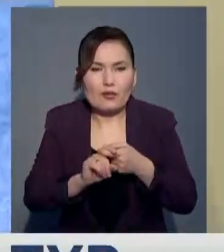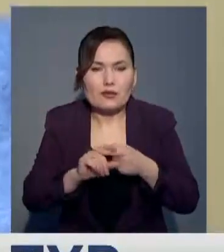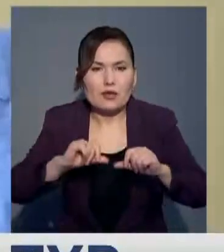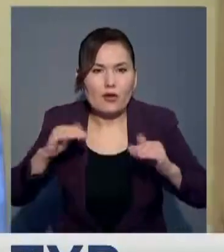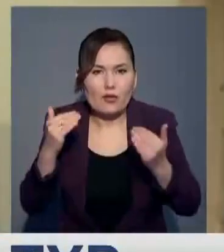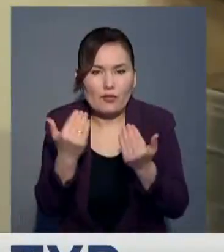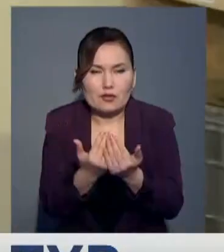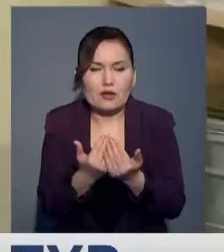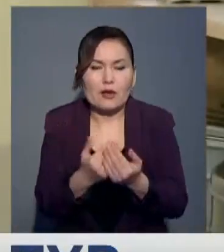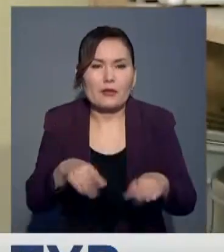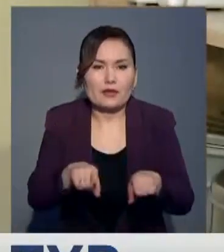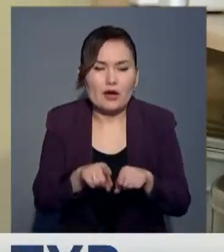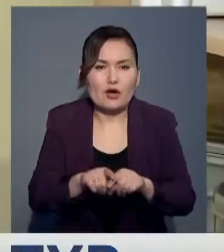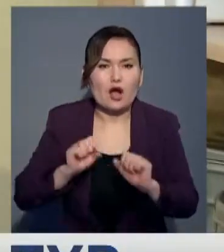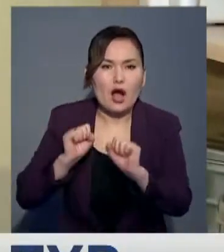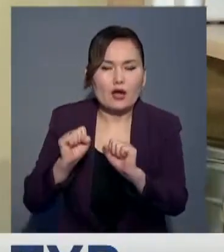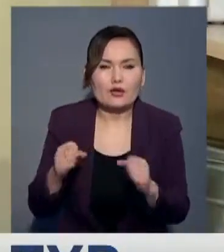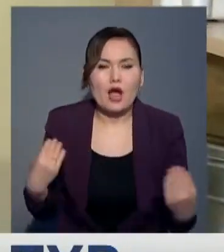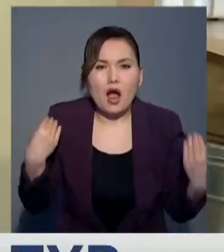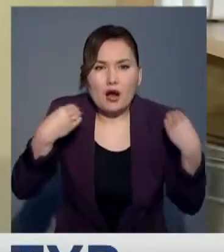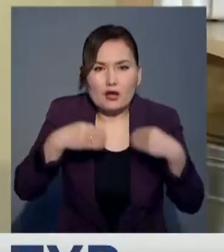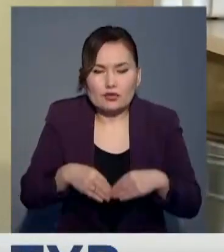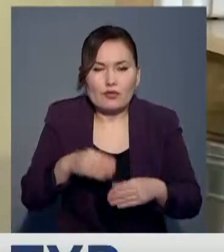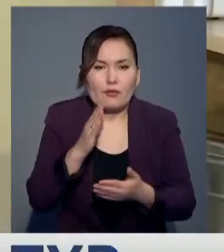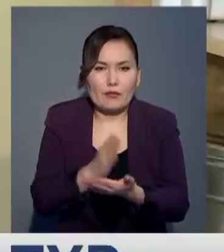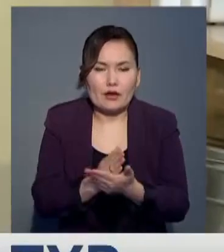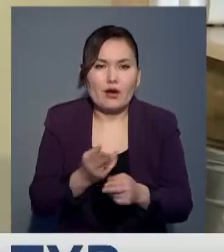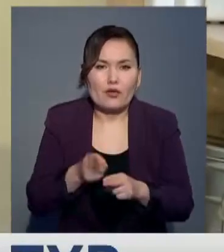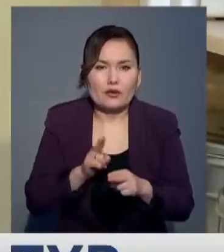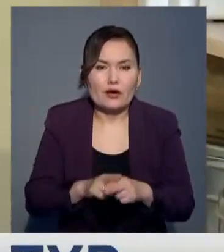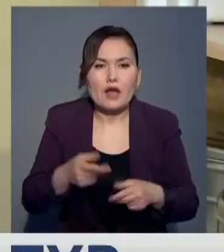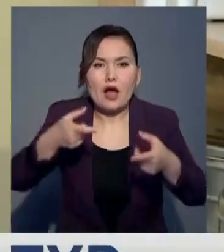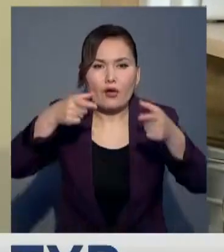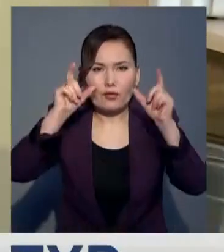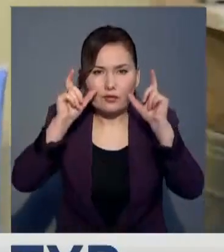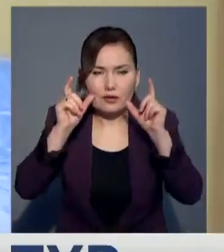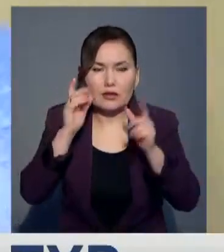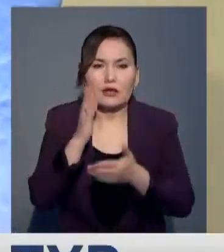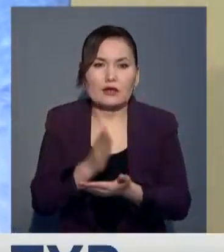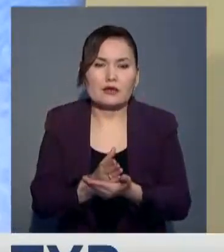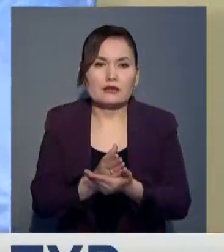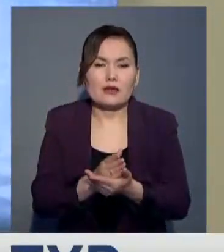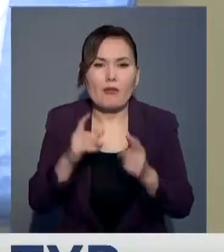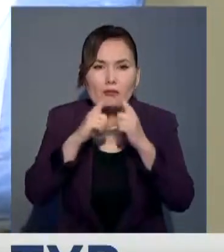коронавирусқа арналған қорғаныс костюмі деп аталады. Бұл жерде көзге киетін көзілдірік,